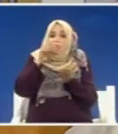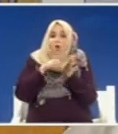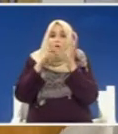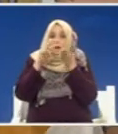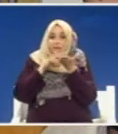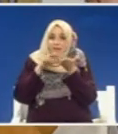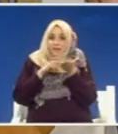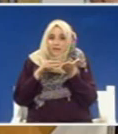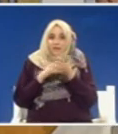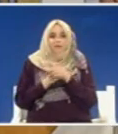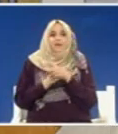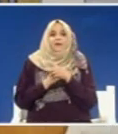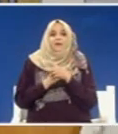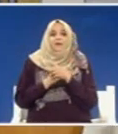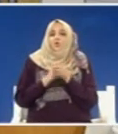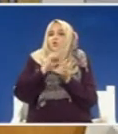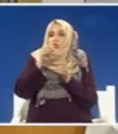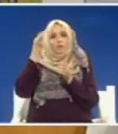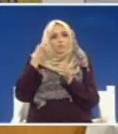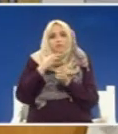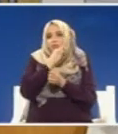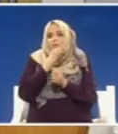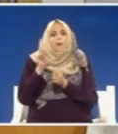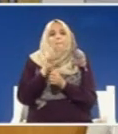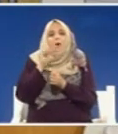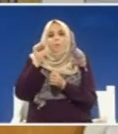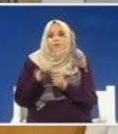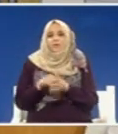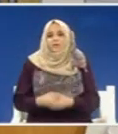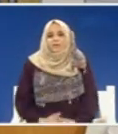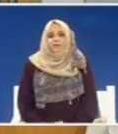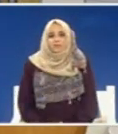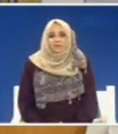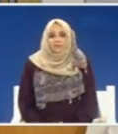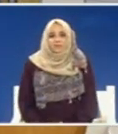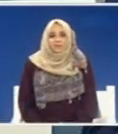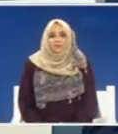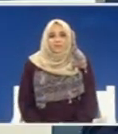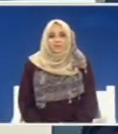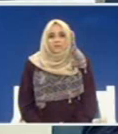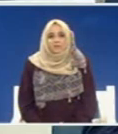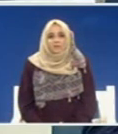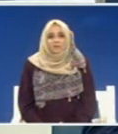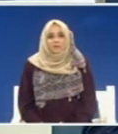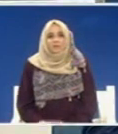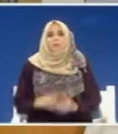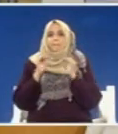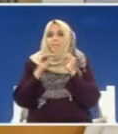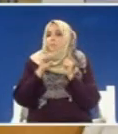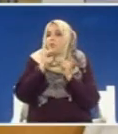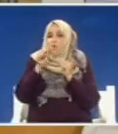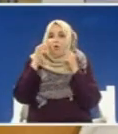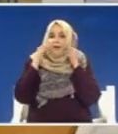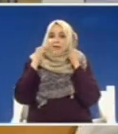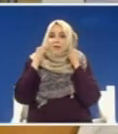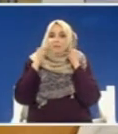في, في العبادة يعني الأخرى في السجود، نعم في سجدة التلاوة فقط بلا خمار، ولو بلا خمار سجدة التلاوة